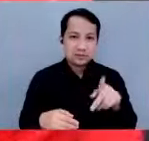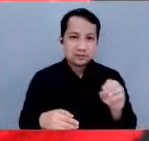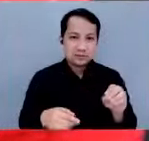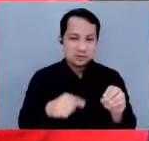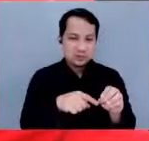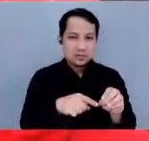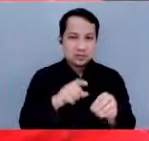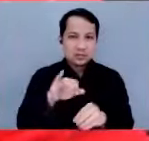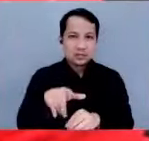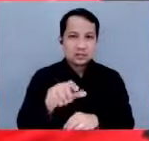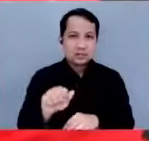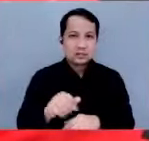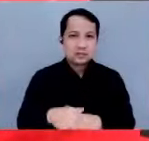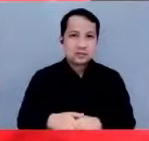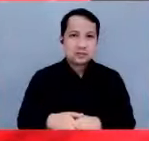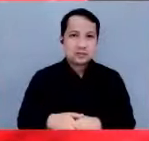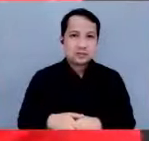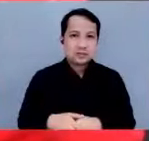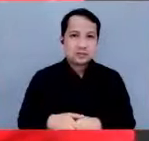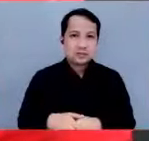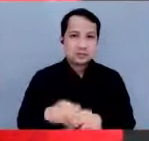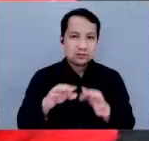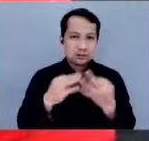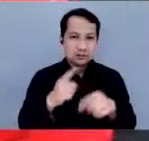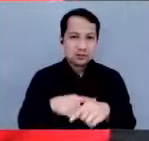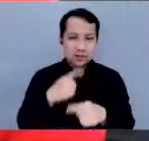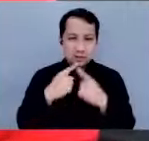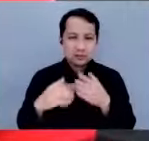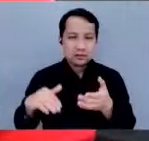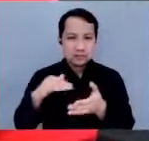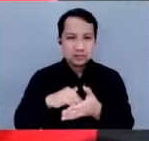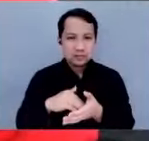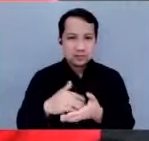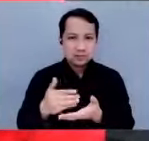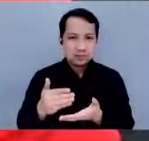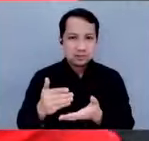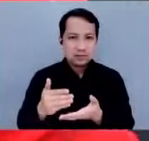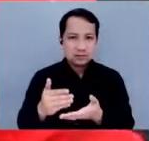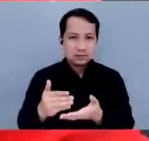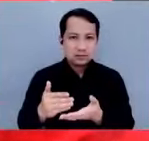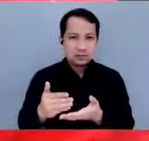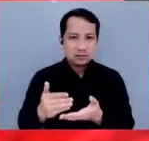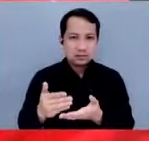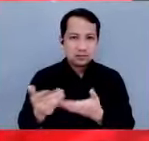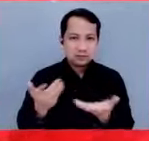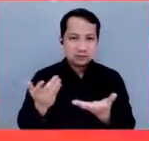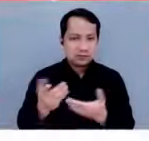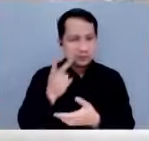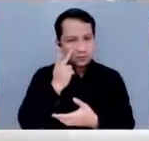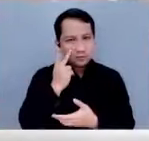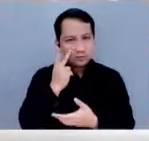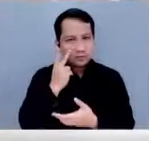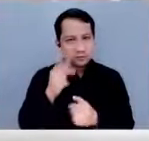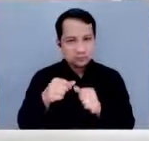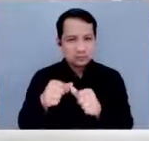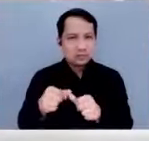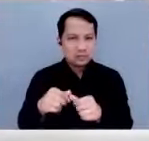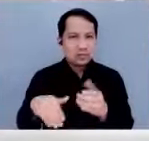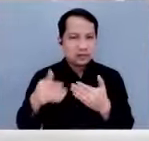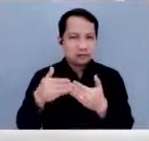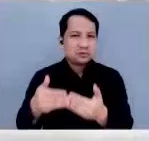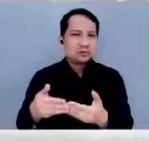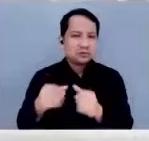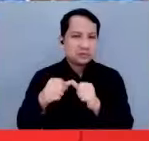Elijah Canlas. Pero nag-usap na kayo ulit. Yes. Kayo na ulit. Let's see, we're working on it.